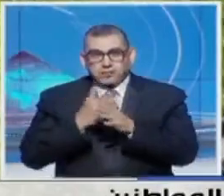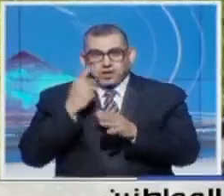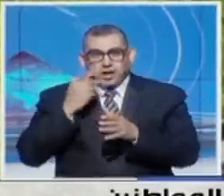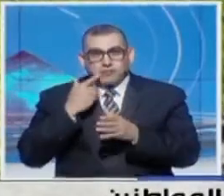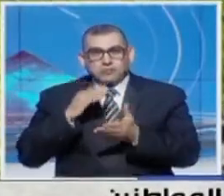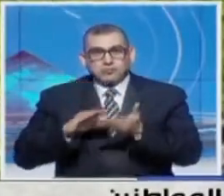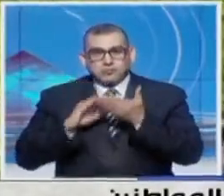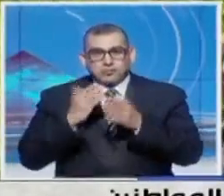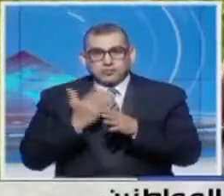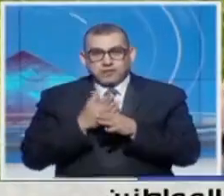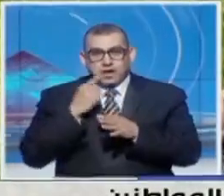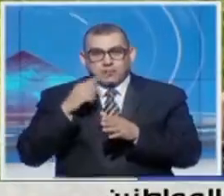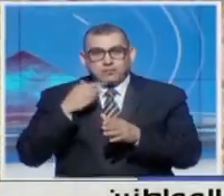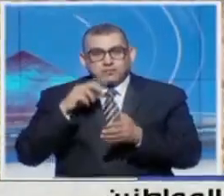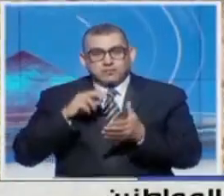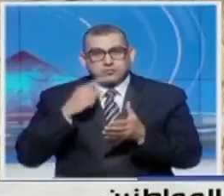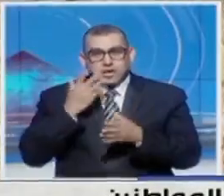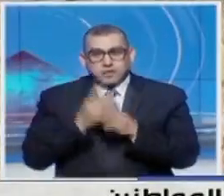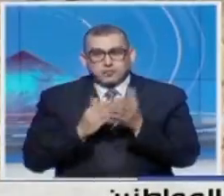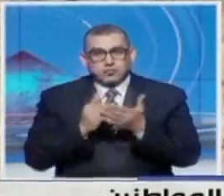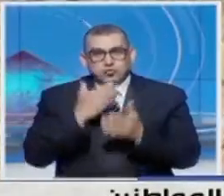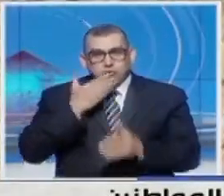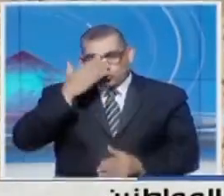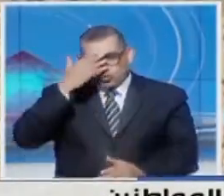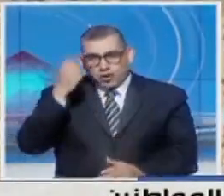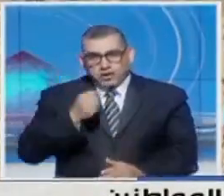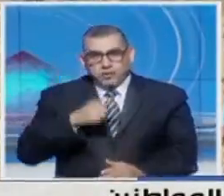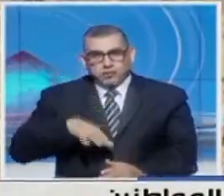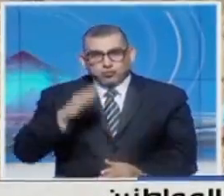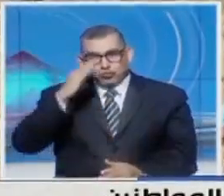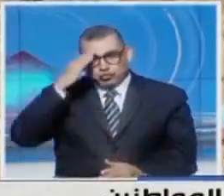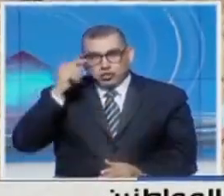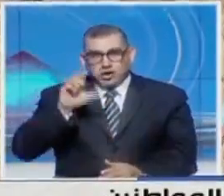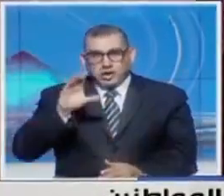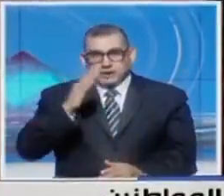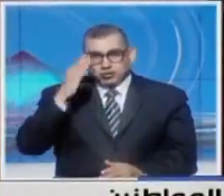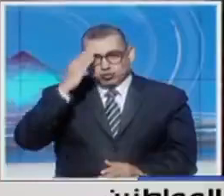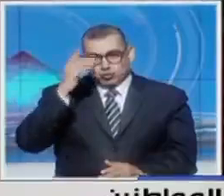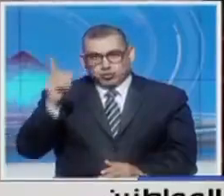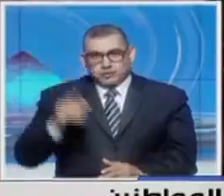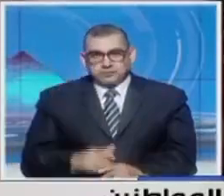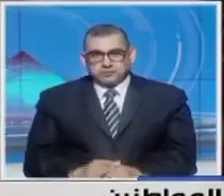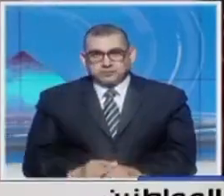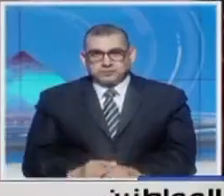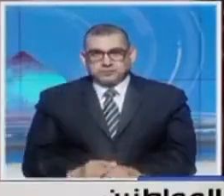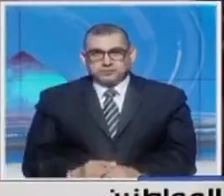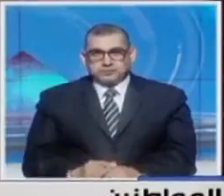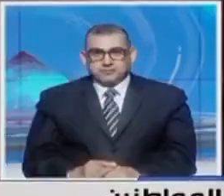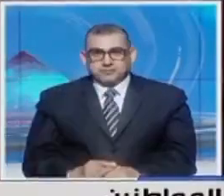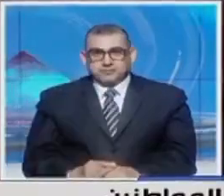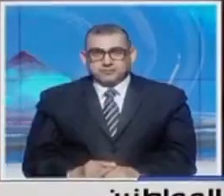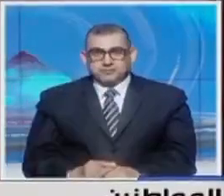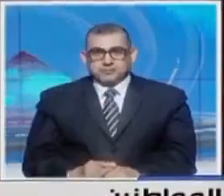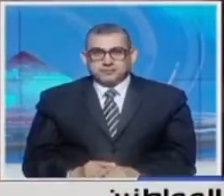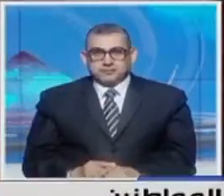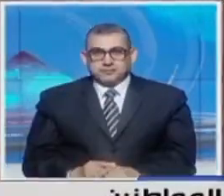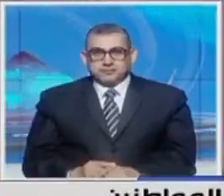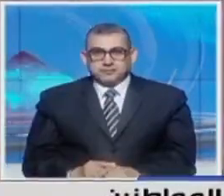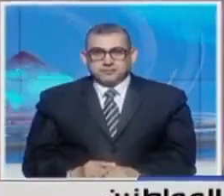دلوقتي، ودي الحفيدي شنطه. كل سنه وانتم طيبين واحنا بنشكر الرئيس. احنا مصر ومصر احنا في